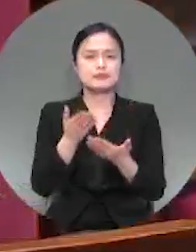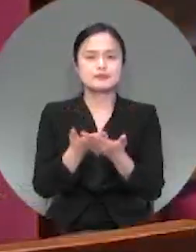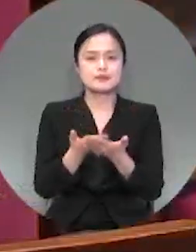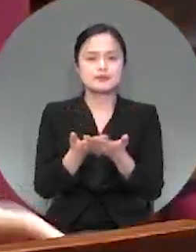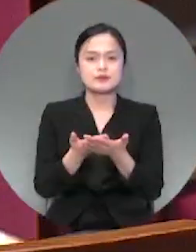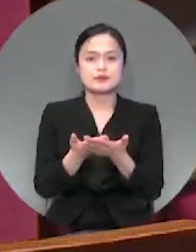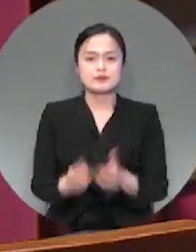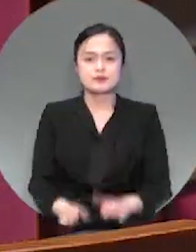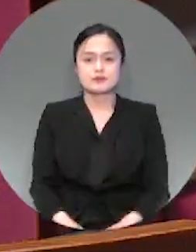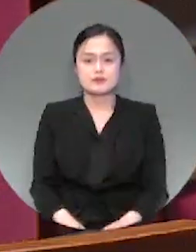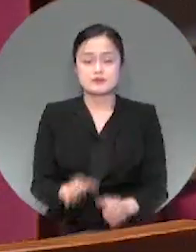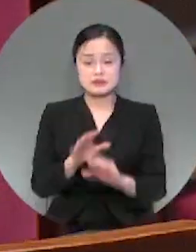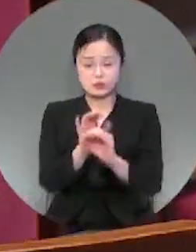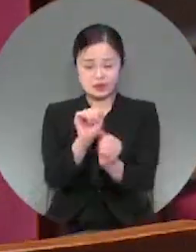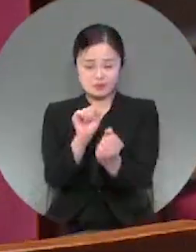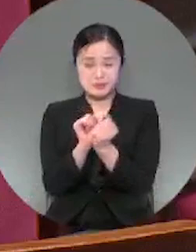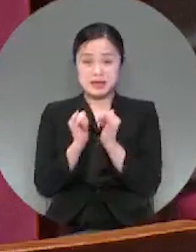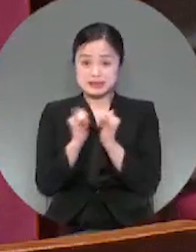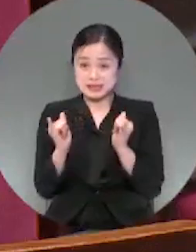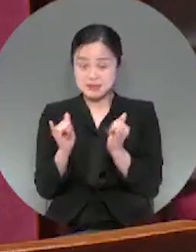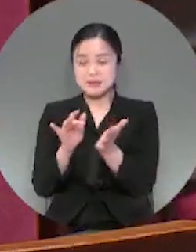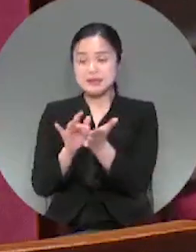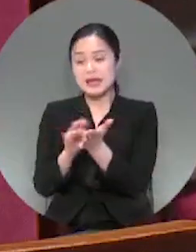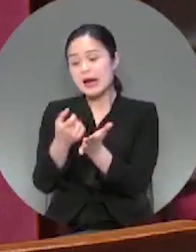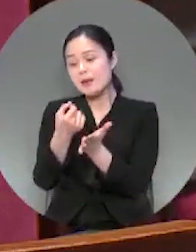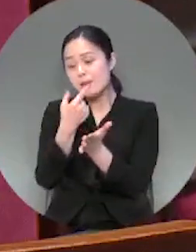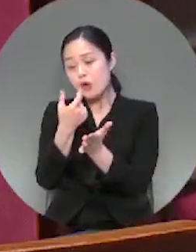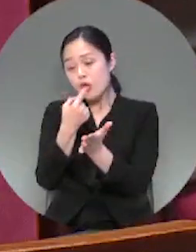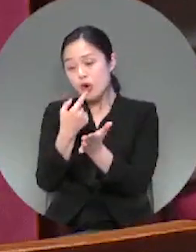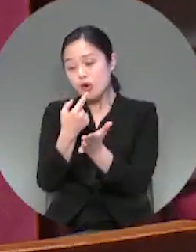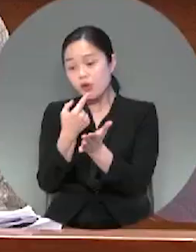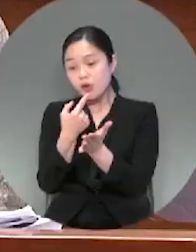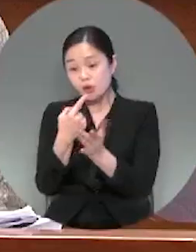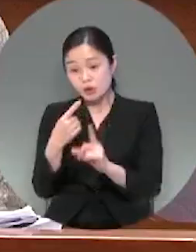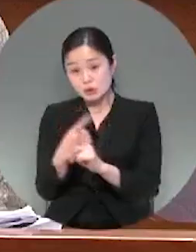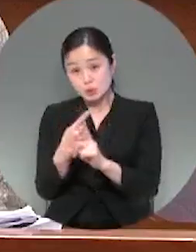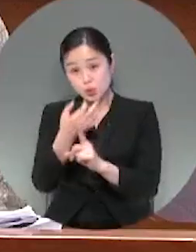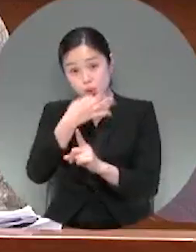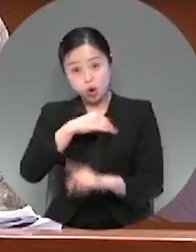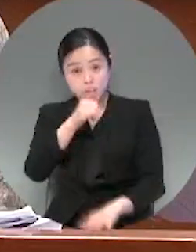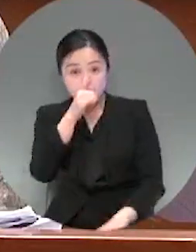환자가 경구용 치료제가 있으면 먹는 게 도움이 돼요? 안 먹는 게 도움이 돼요? 그러니까